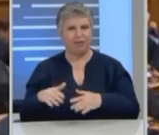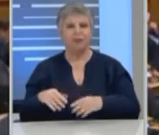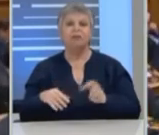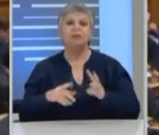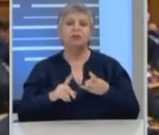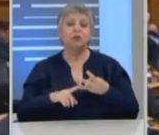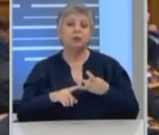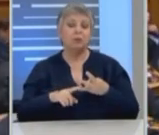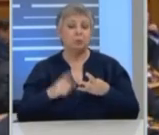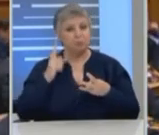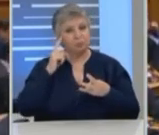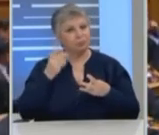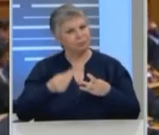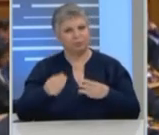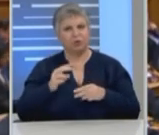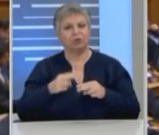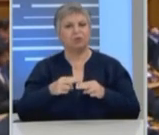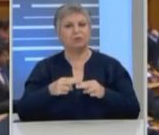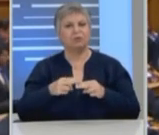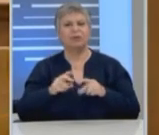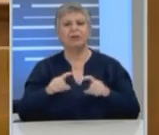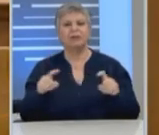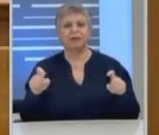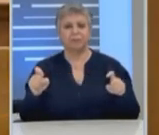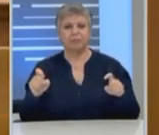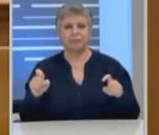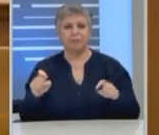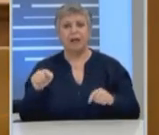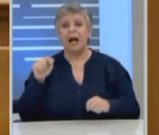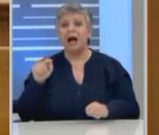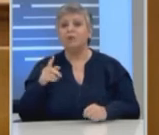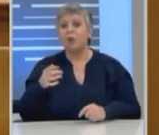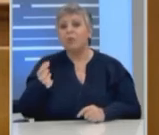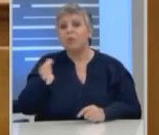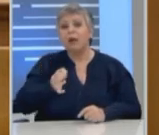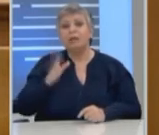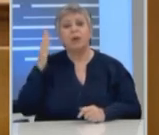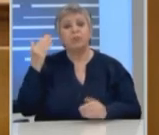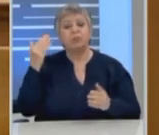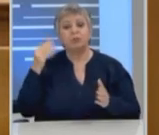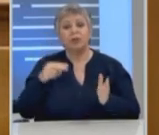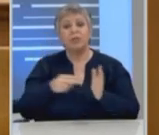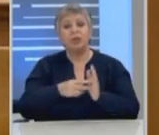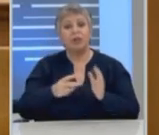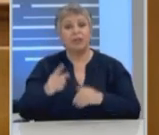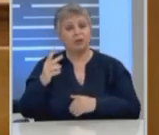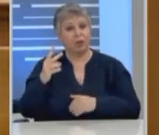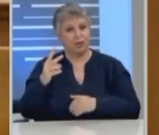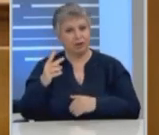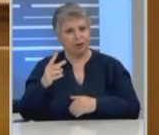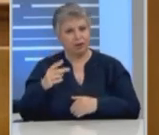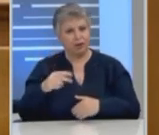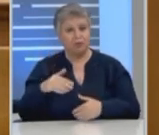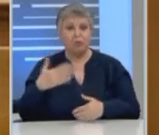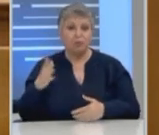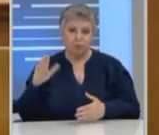παίρνουμε αυτό το οποίο εσείς θεωρούσατε δεδομένο από το 2012, αλλά τελικά από ό,τι η ίδια η ζωή έχει